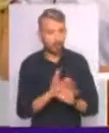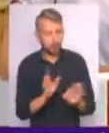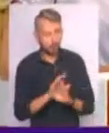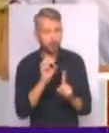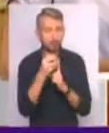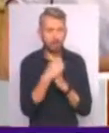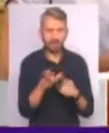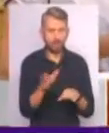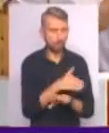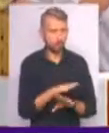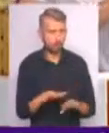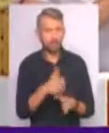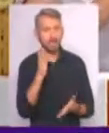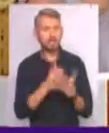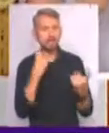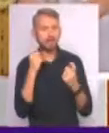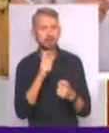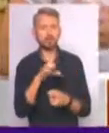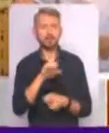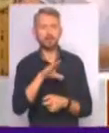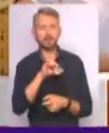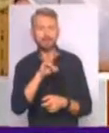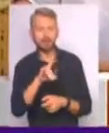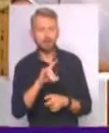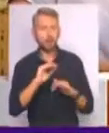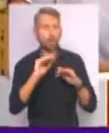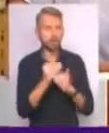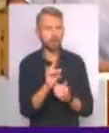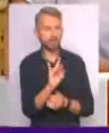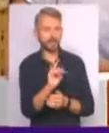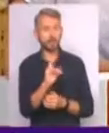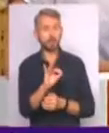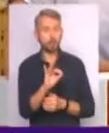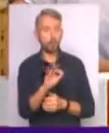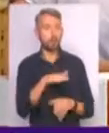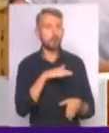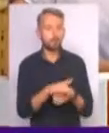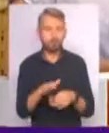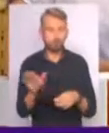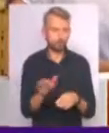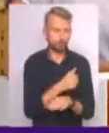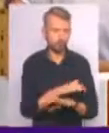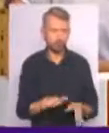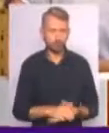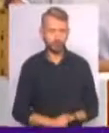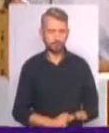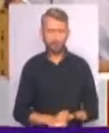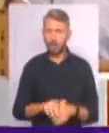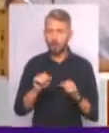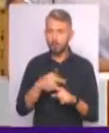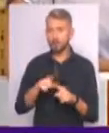бляшки не уйдут. Есть данные, что статины уменьшают их в размерах, но в принципе полностью они, конечно, не уйдут. Тобто можуть